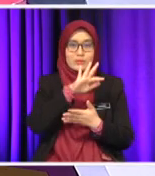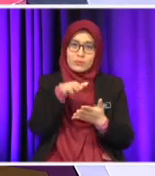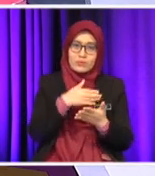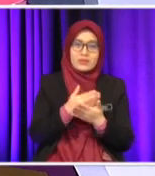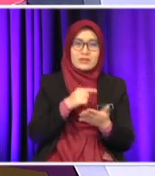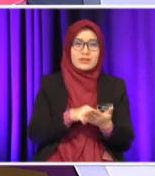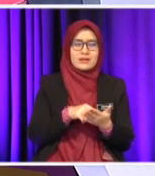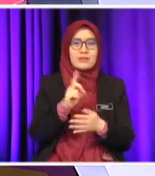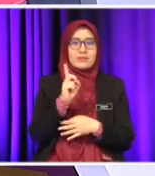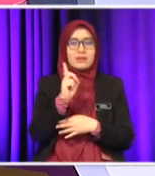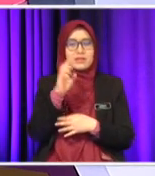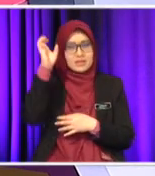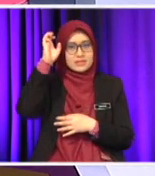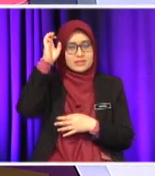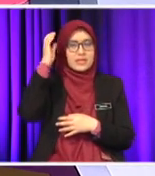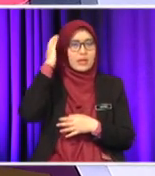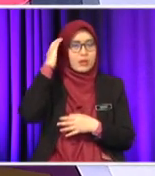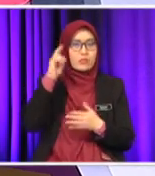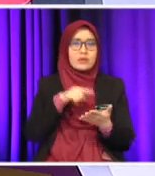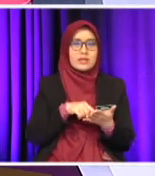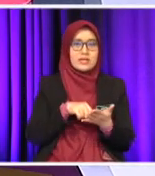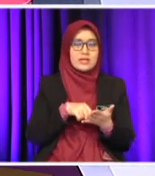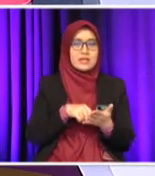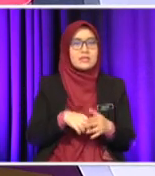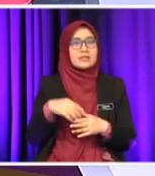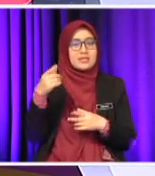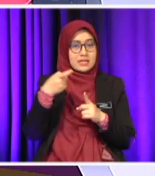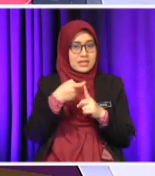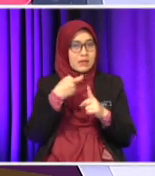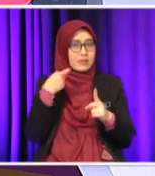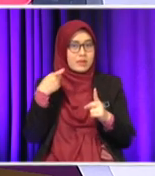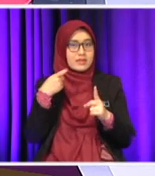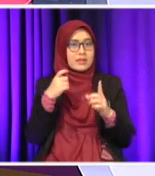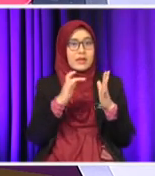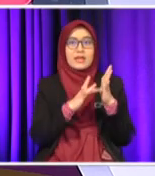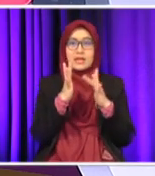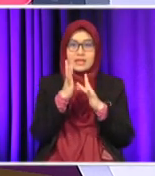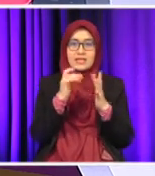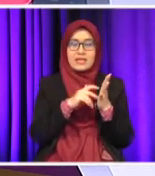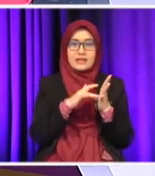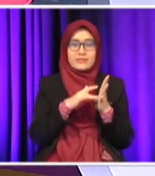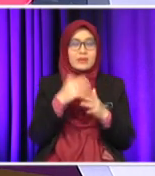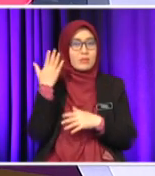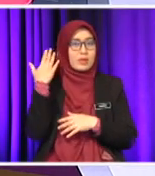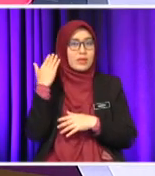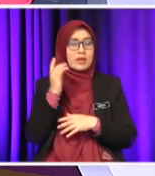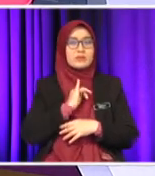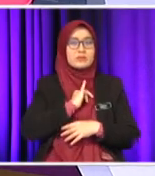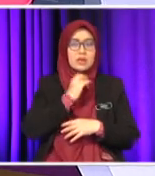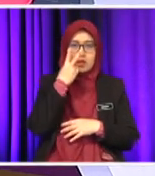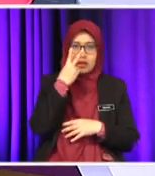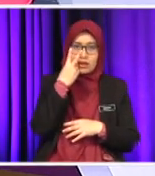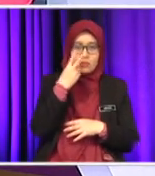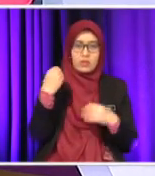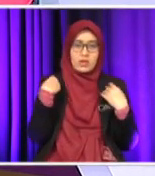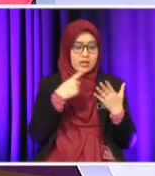tentang produk kami ini alah dari media sosial lah ada harga tuh harga durian runtuh tuh tuh